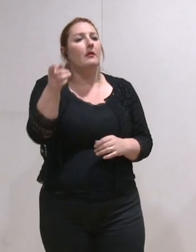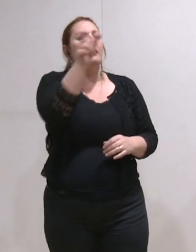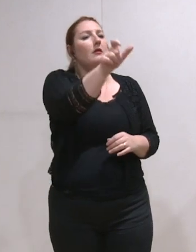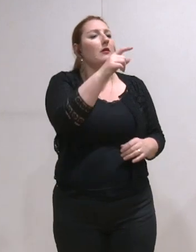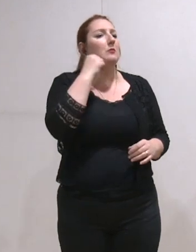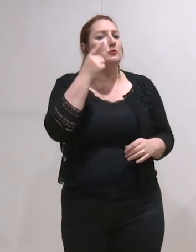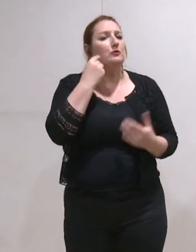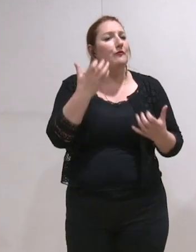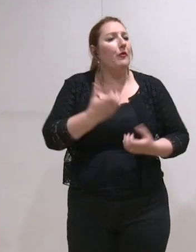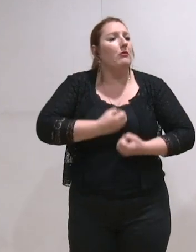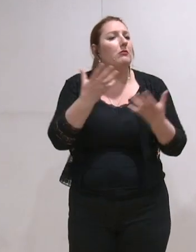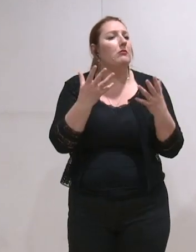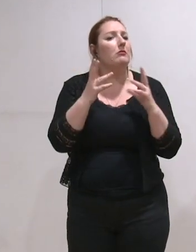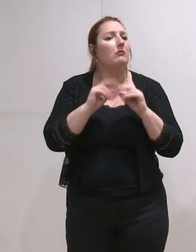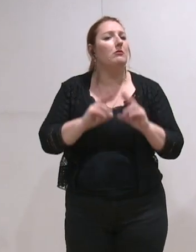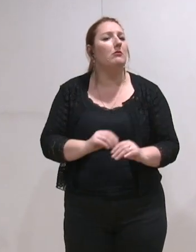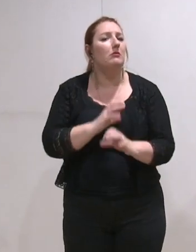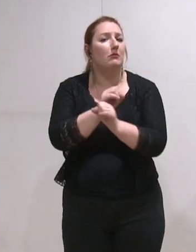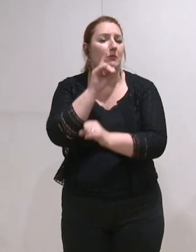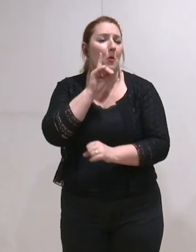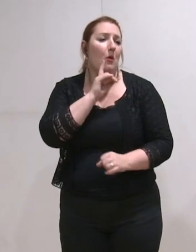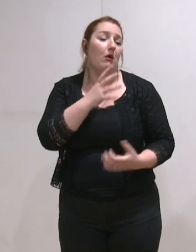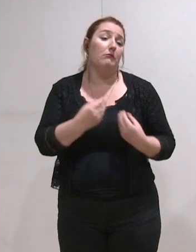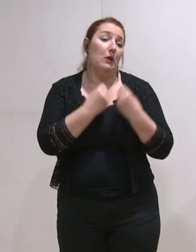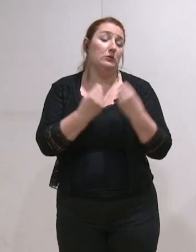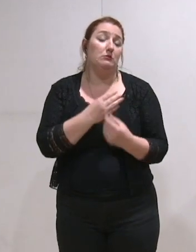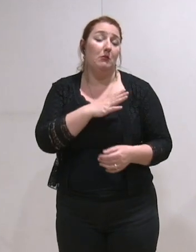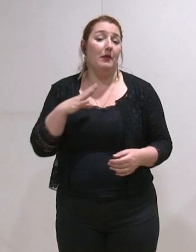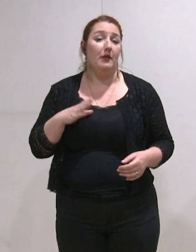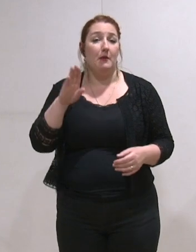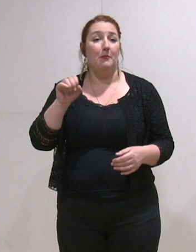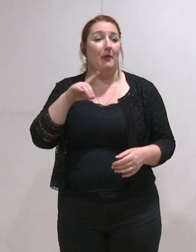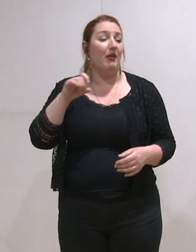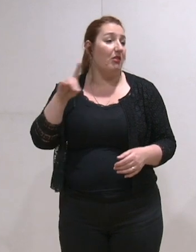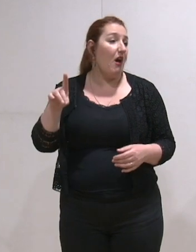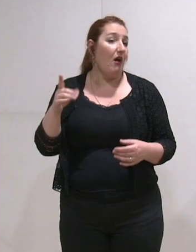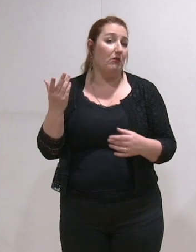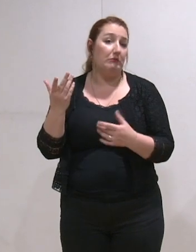malheureusement n'est pas parmi nous c'estivier c'est Olivier